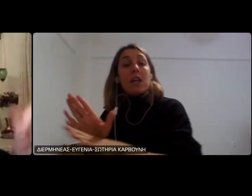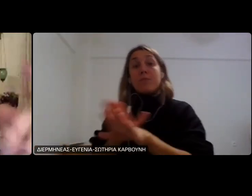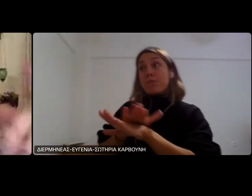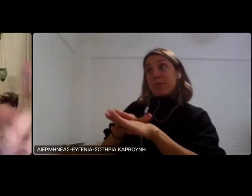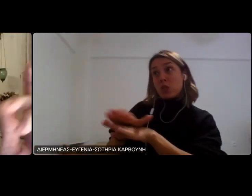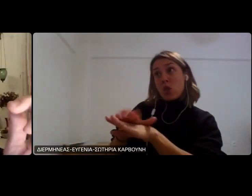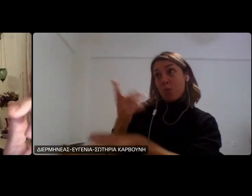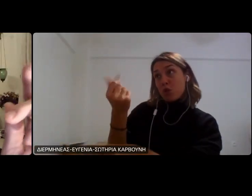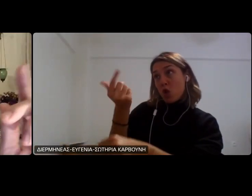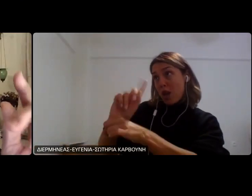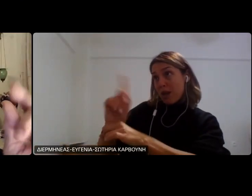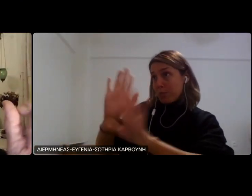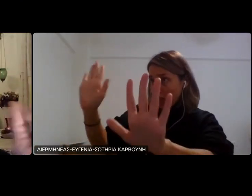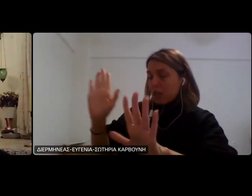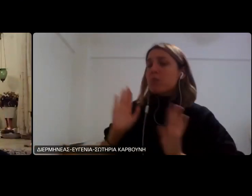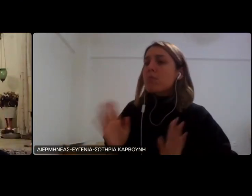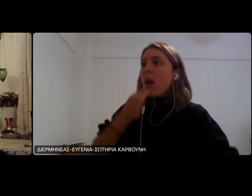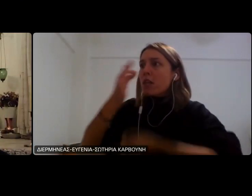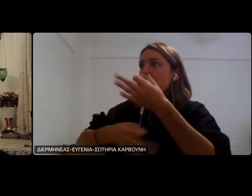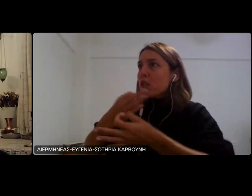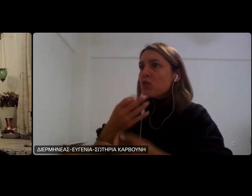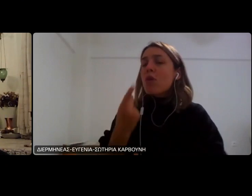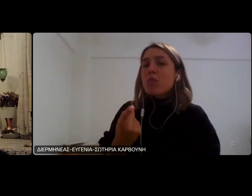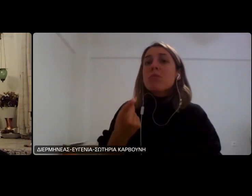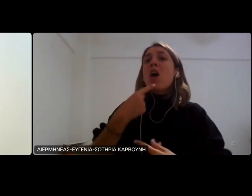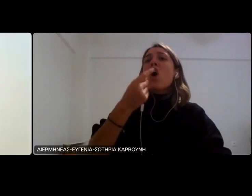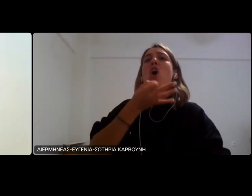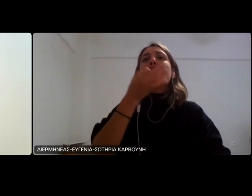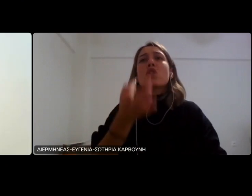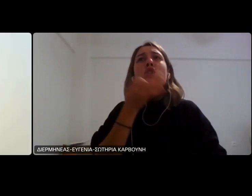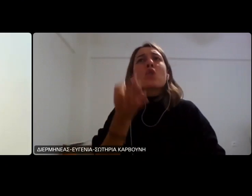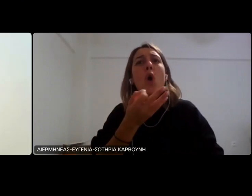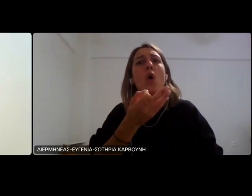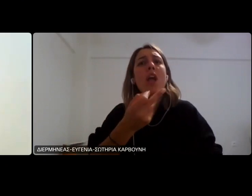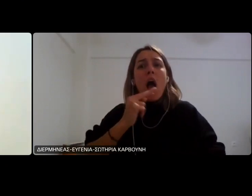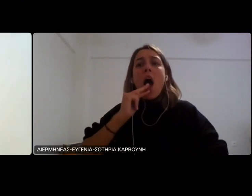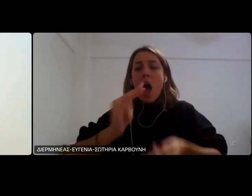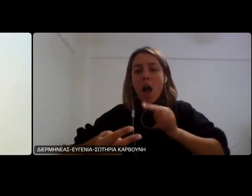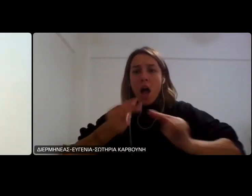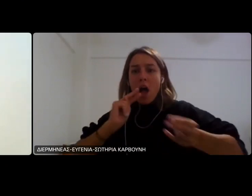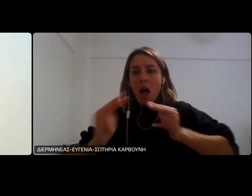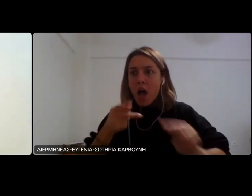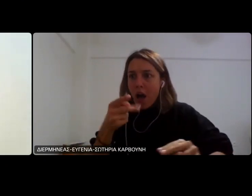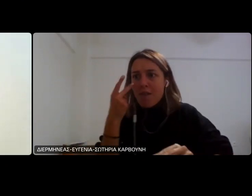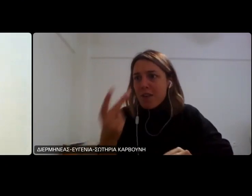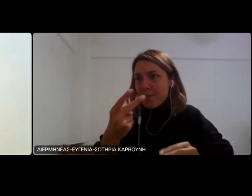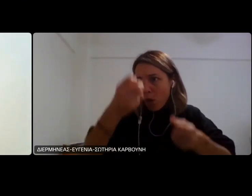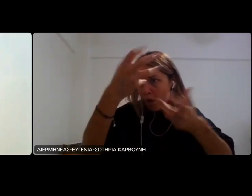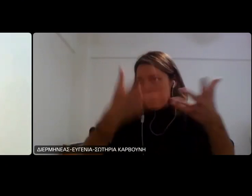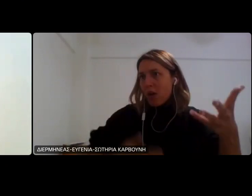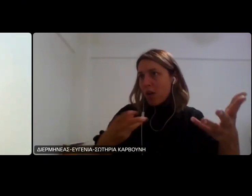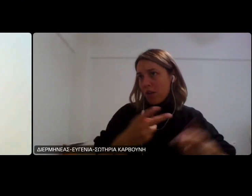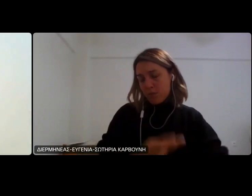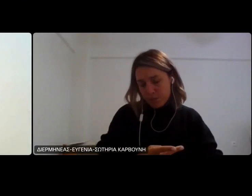λεπτάκι, επειδή αυτό αναφέρθηκε και επειδή γίνονται και διάφορα σχόλια στο chat τα οποία είναι υπέρ αυτής της θέσης,